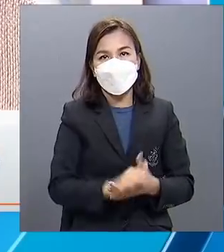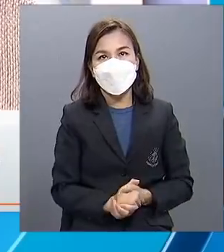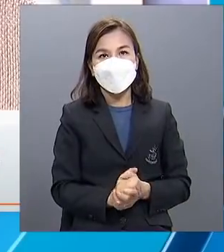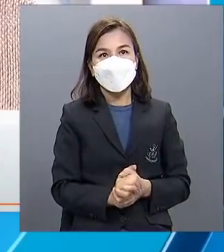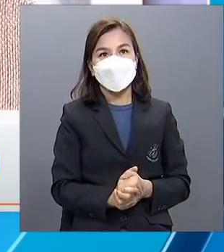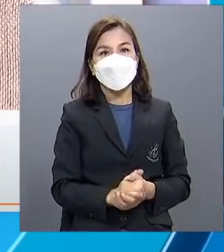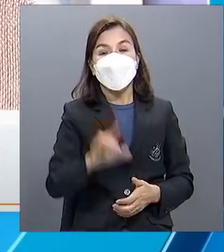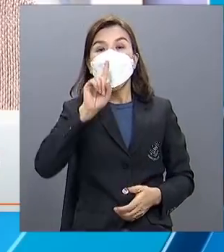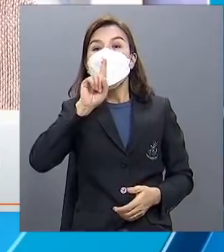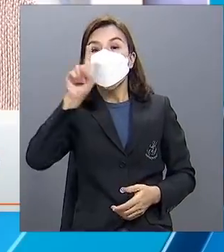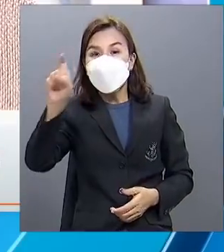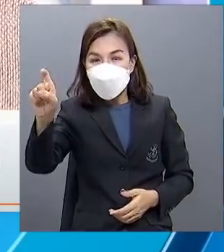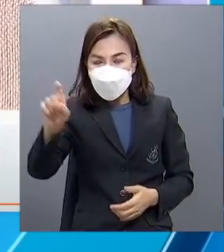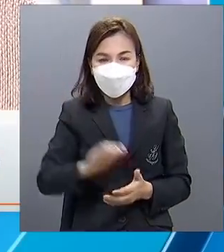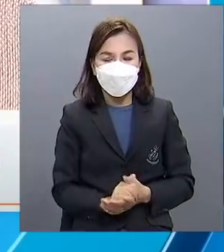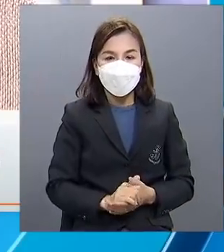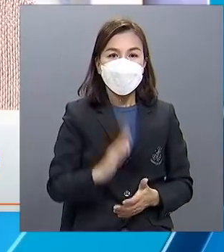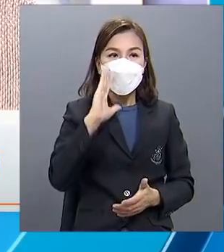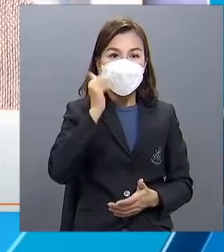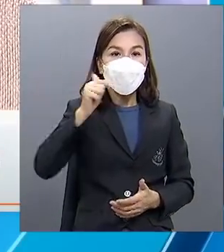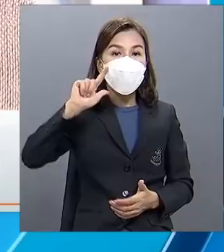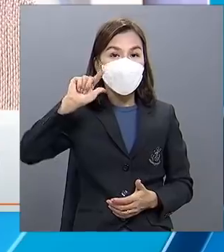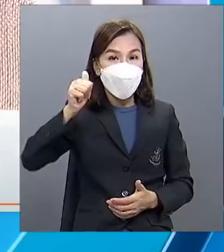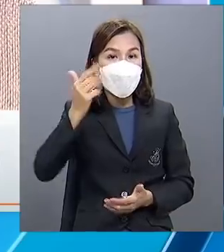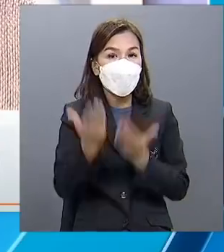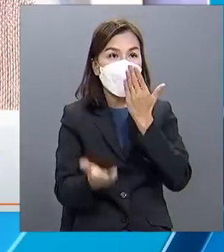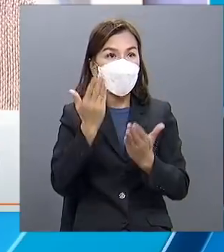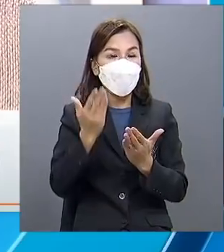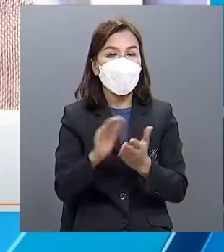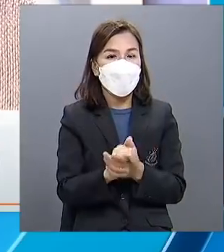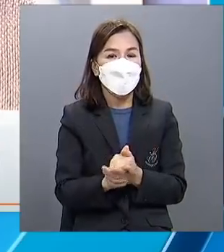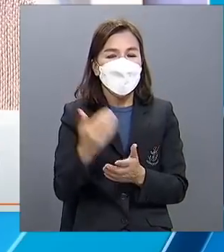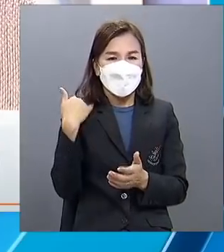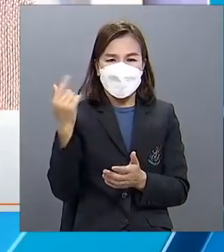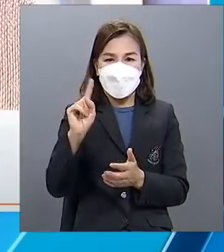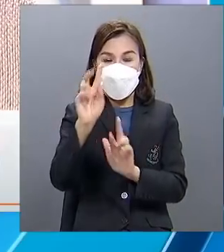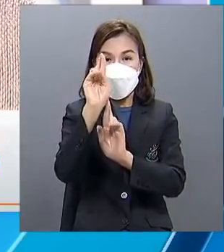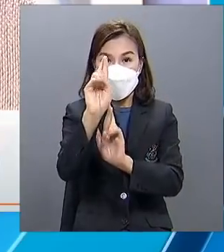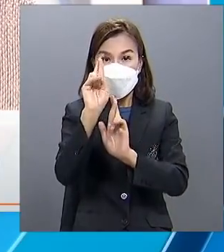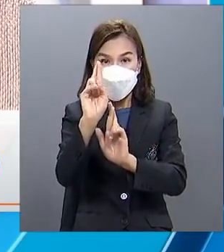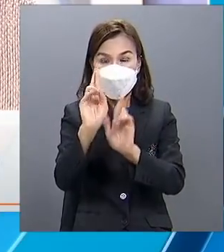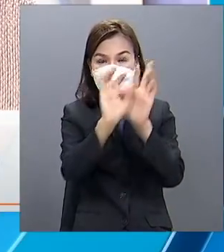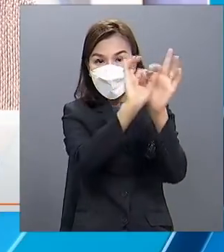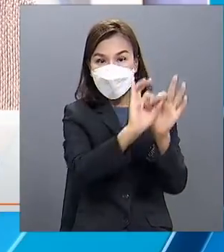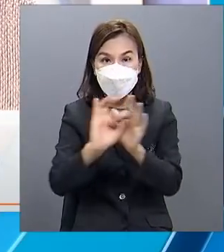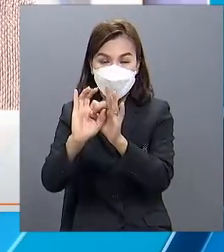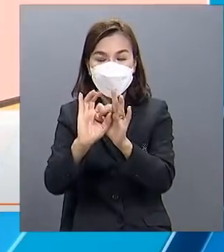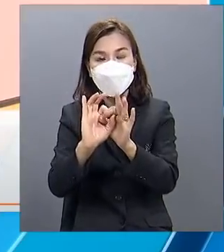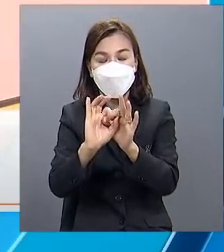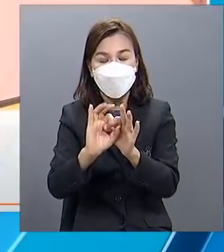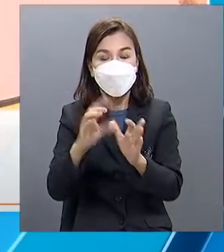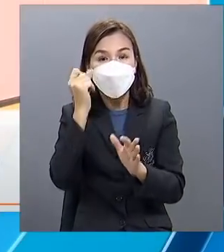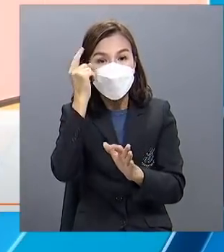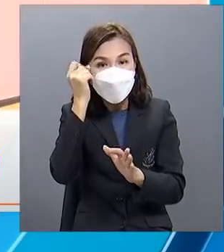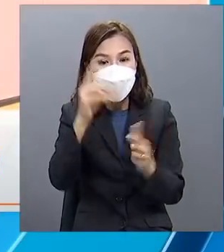บรรดาพ่อแม่ผู้ปกครองเองมีอะไรที่ต้องทำความเข้าใจแล้วก็เข้าควรระวังในการจะพาบุตรหลานไปฉีดนะคะแต่จริง